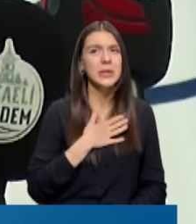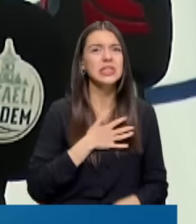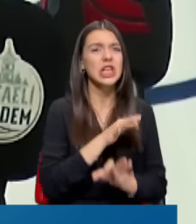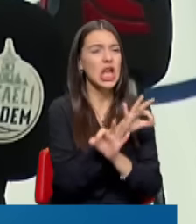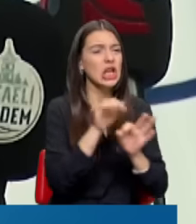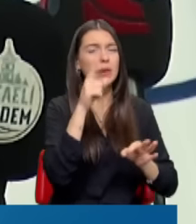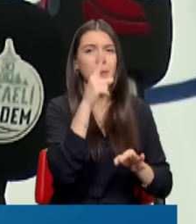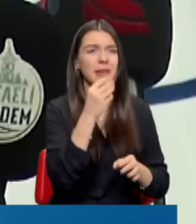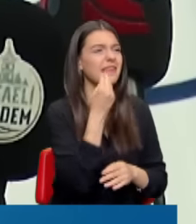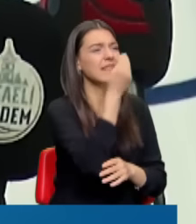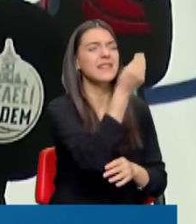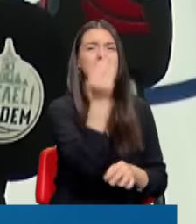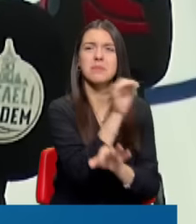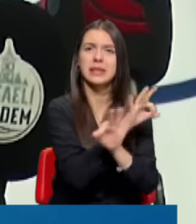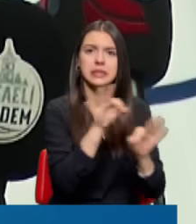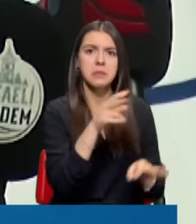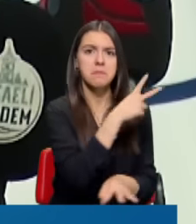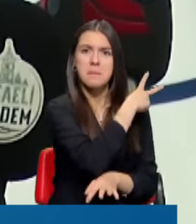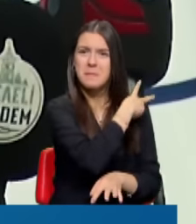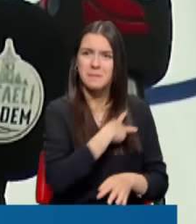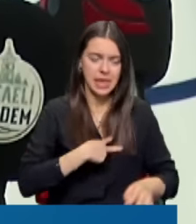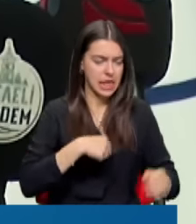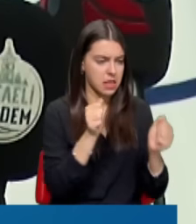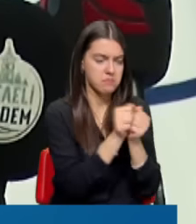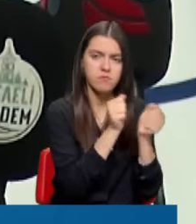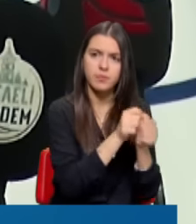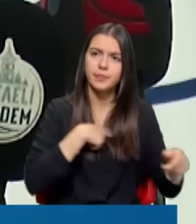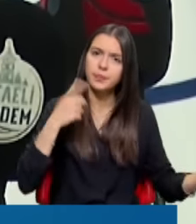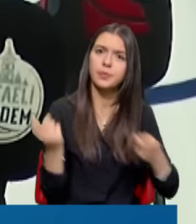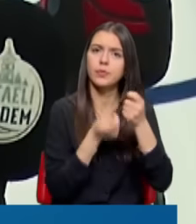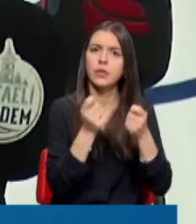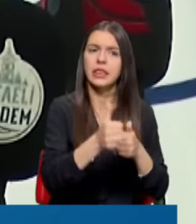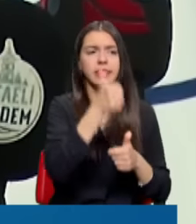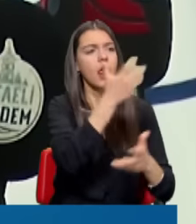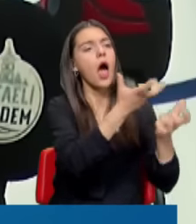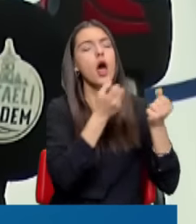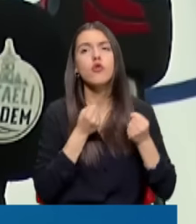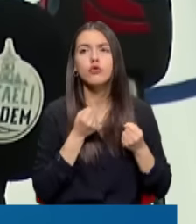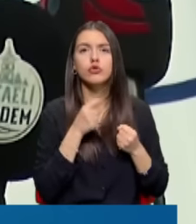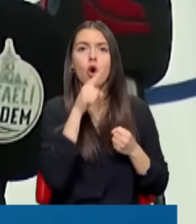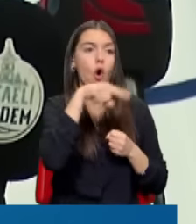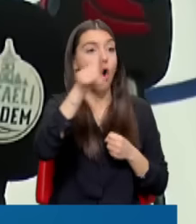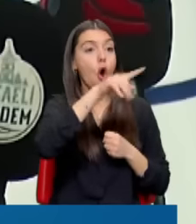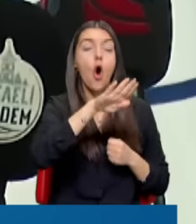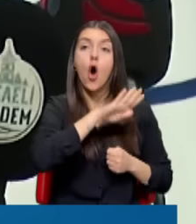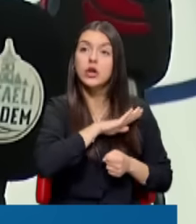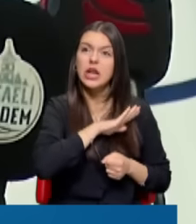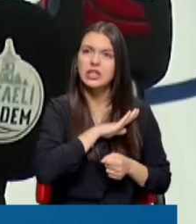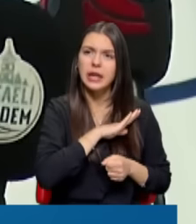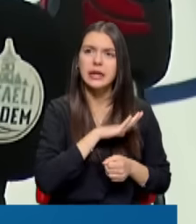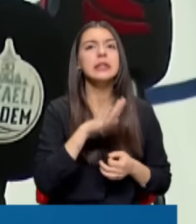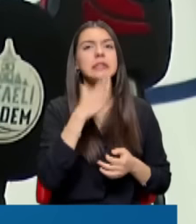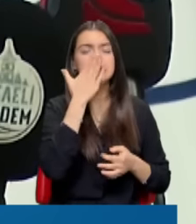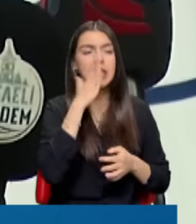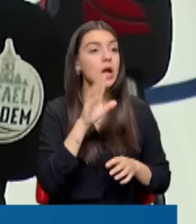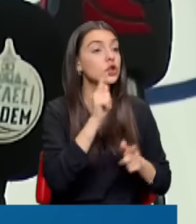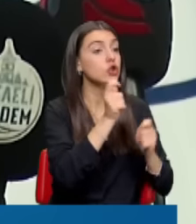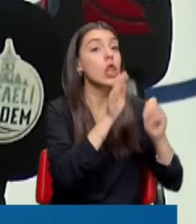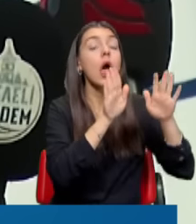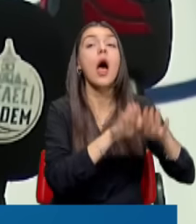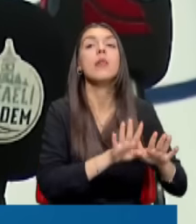tahsis etmeksizin tamamen belediye eliyle bu hizmeti sunmak adına bu yapıyı geri alıyoruz. Ve oradaki öğrencilerimiz tamamen mağdur